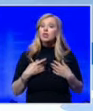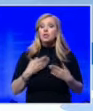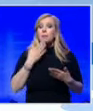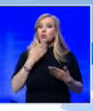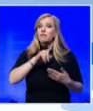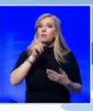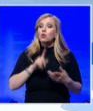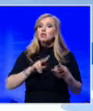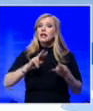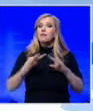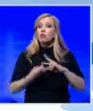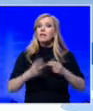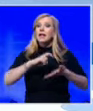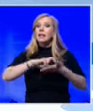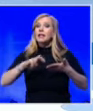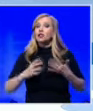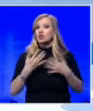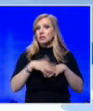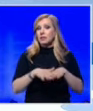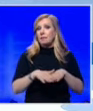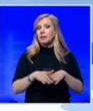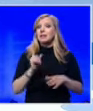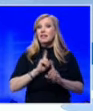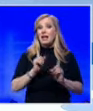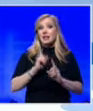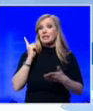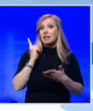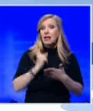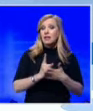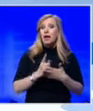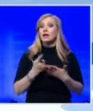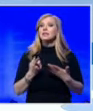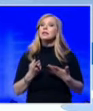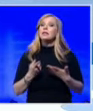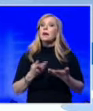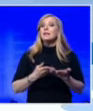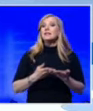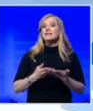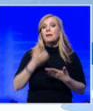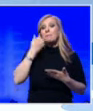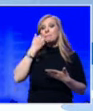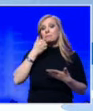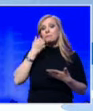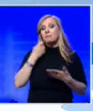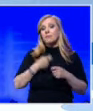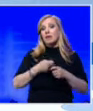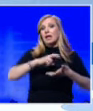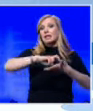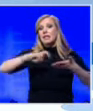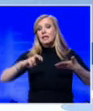данъчната система, така щото да не се налага прилагане на чрезвичайни данъци, като данъка